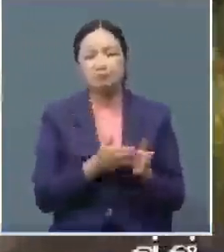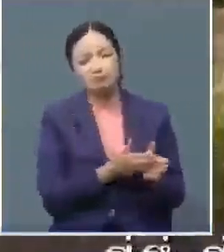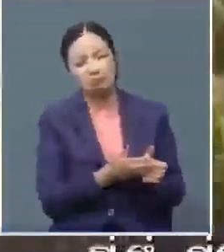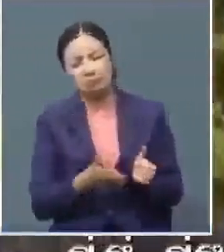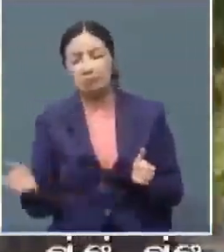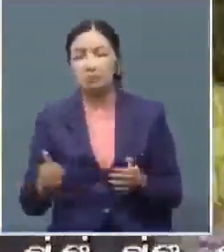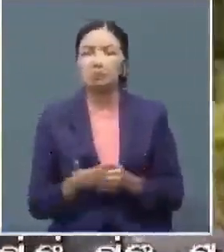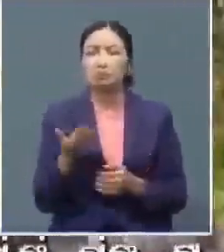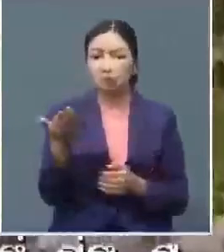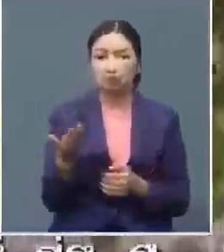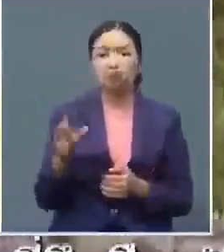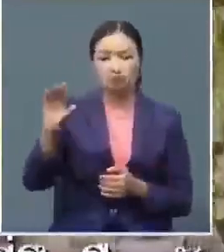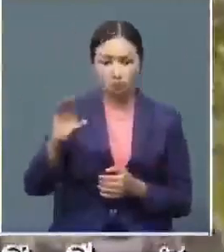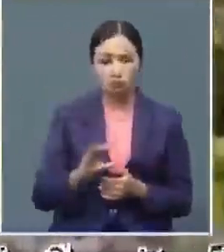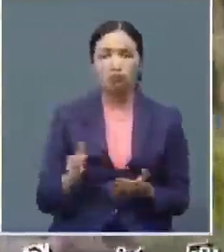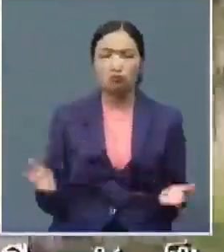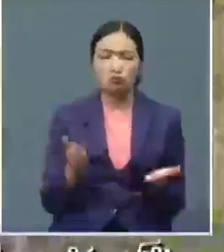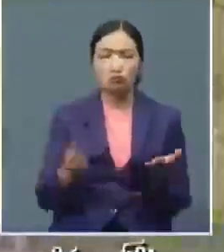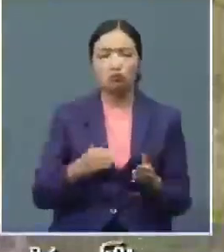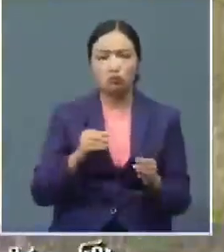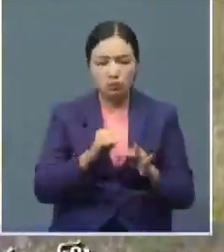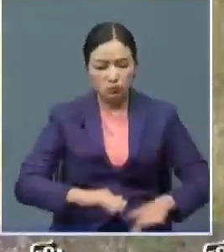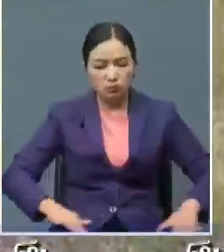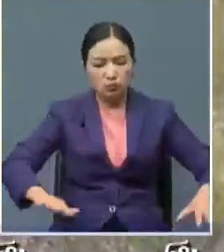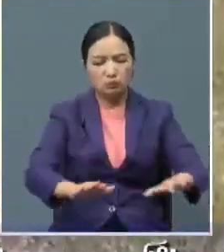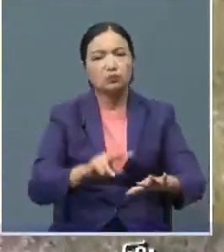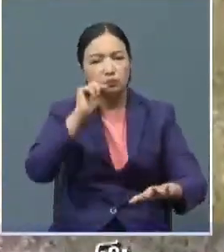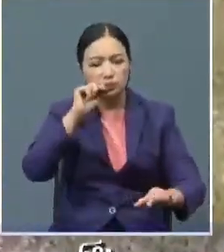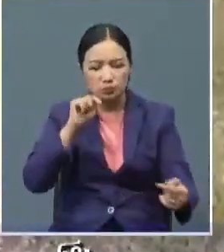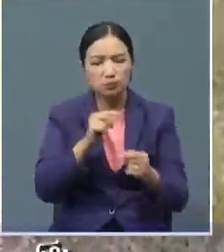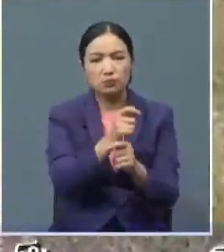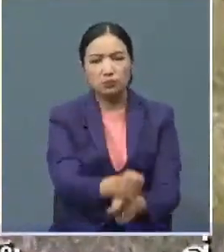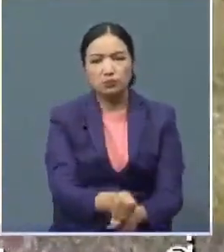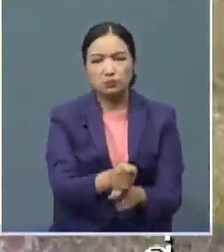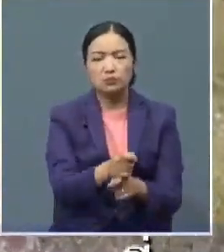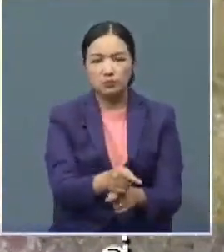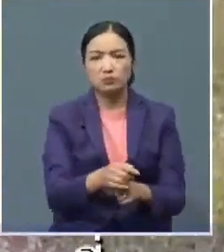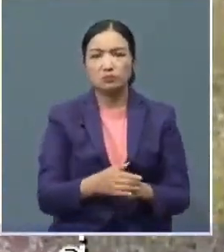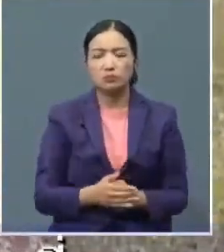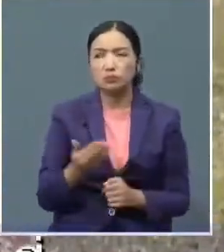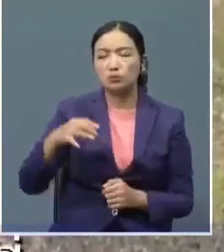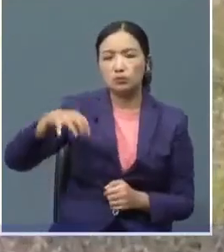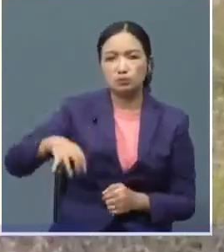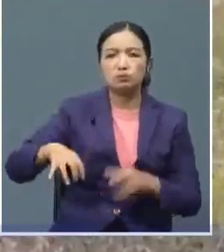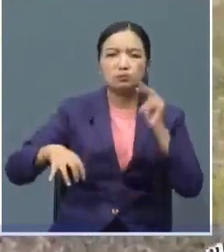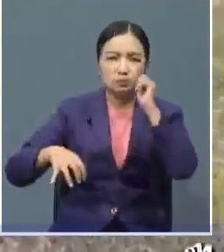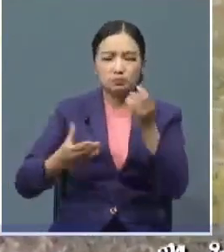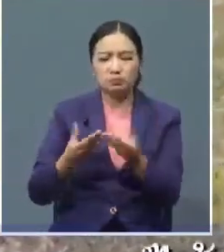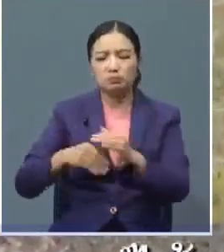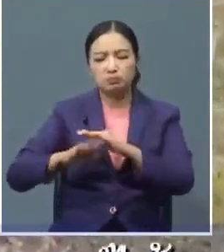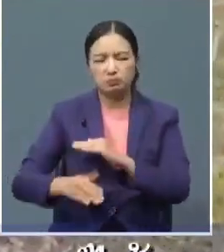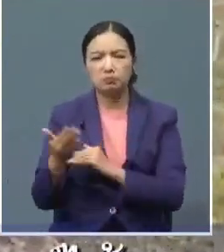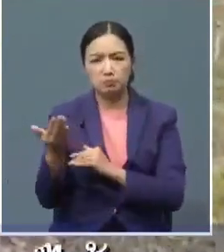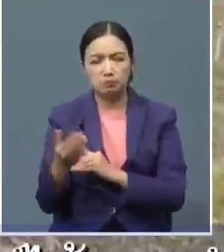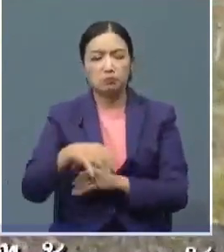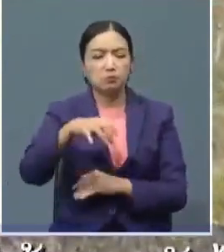ฮะบอกขอรับการสนับสนุนแหล่งน้ำเพื่อการเกษตรโดยเฉพาะเลยคือไปขอจากกรมทรัพยากรน้ำบาดาลมาเลยนะฮะแล้วก็